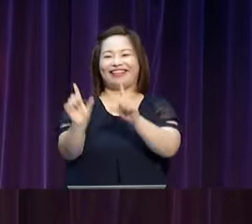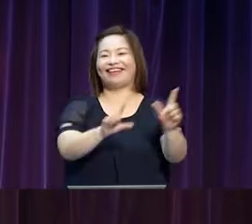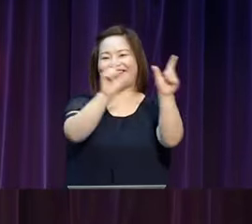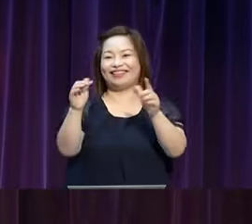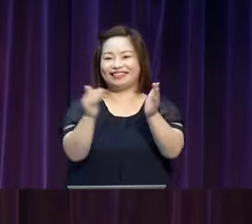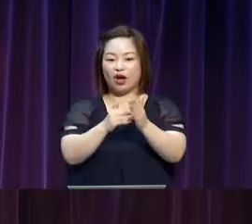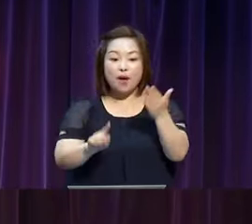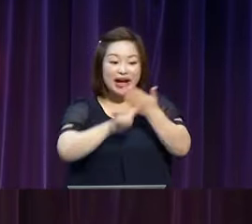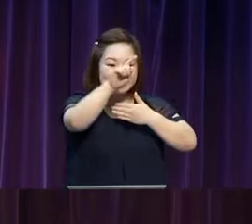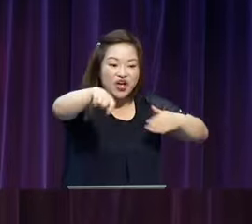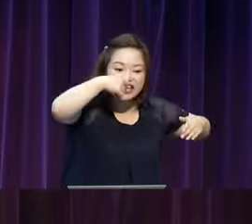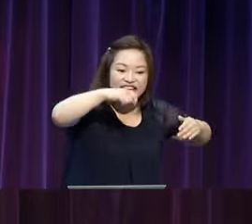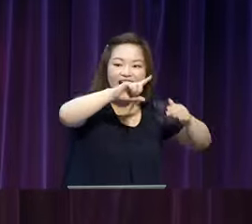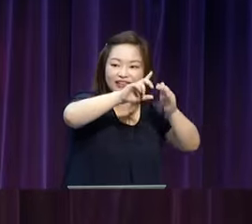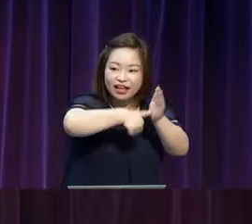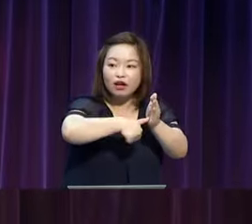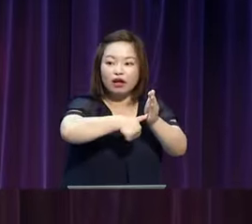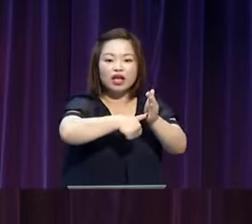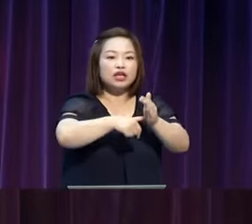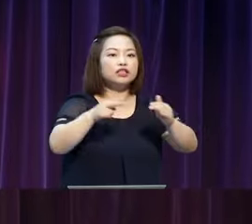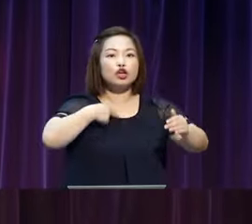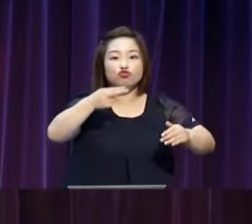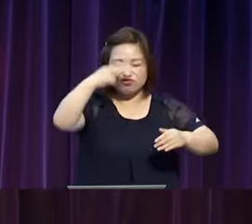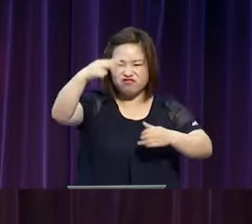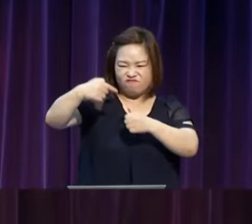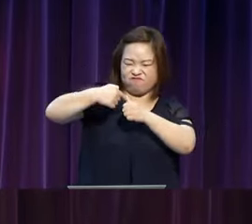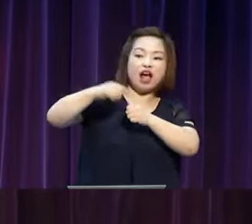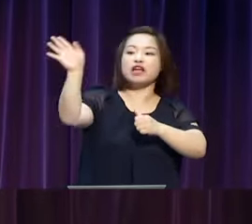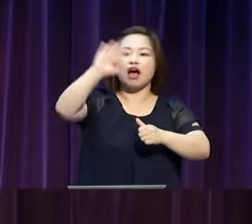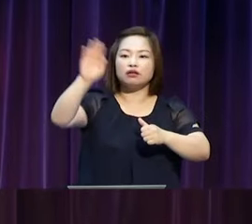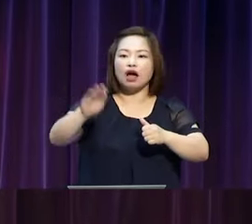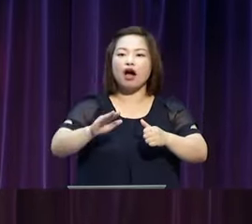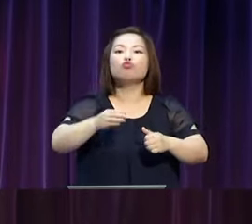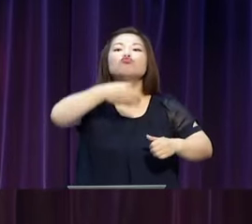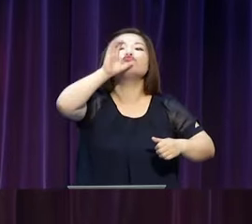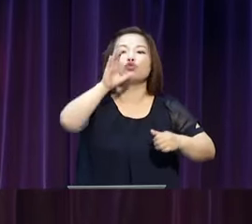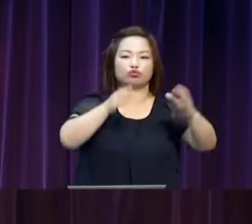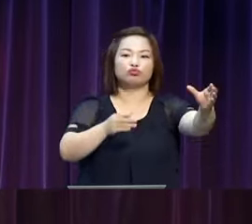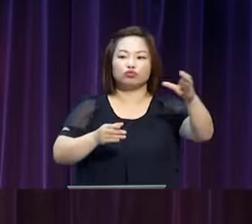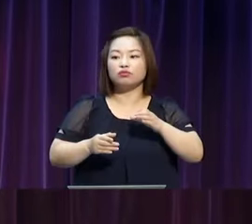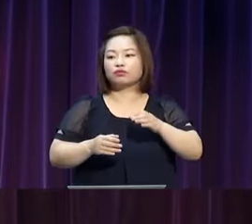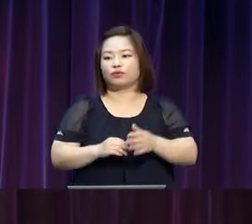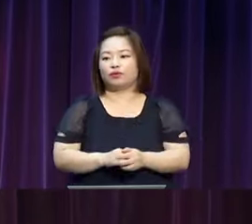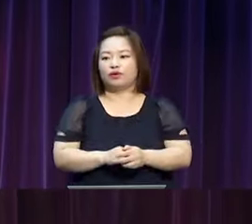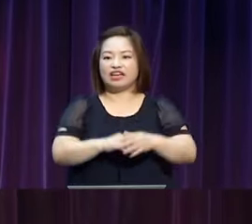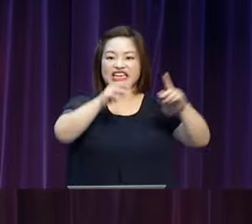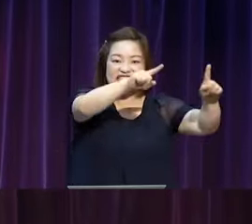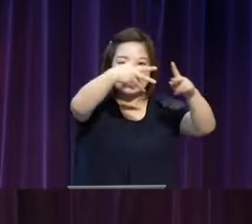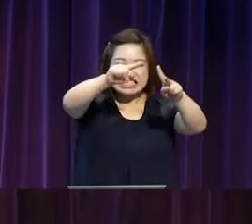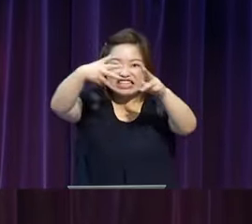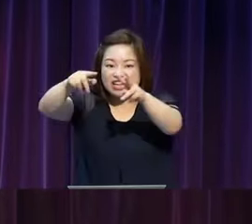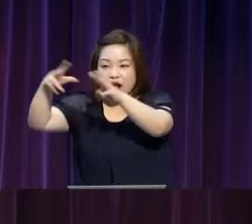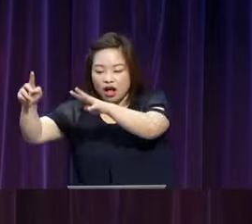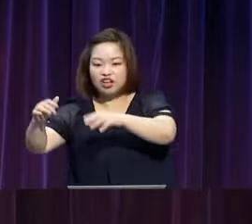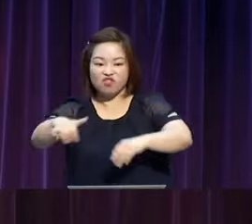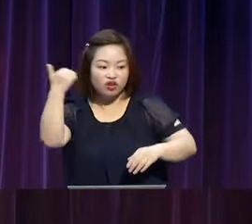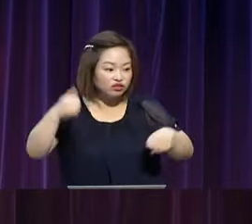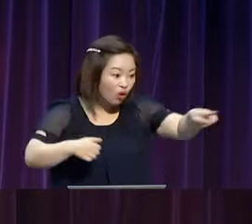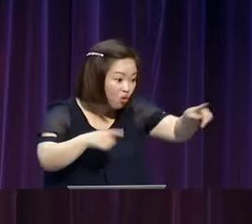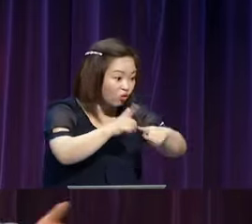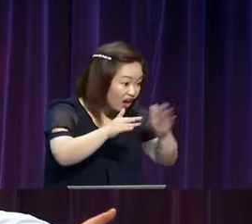회식자리 가죠? 알아서 음료수 갖고 와요. 1차 끝나죠? 식사하잖아요. 그럼 2차, 3차 가잖아요. 너 교회